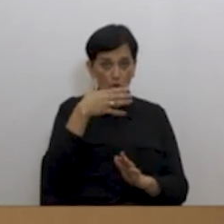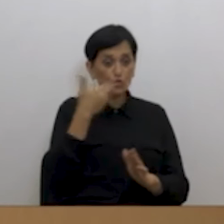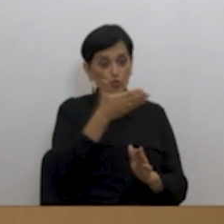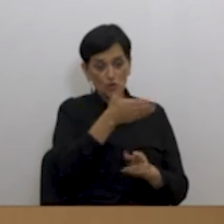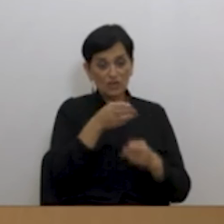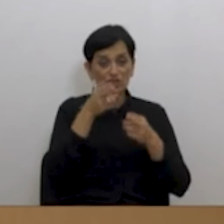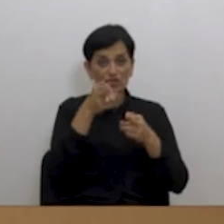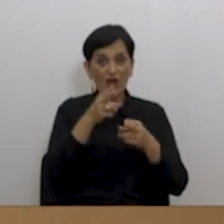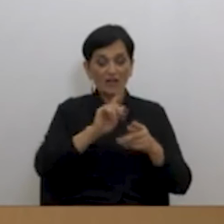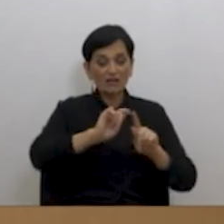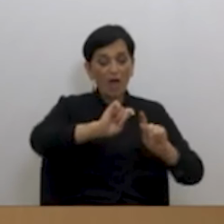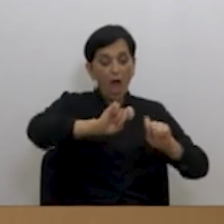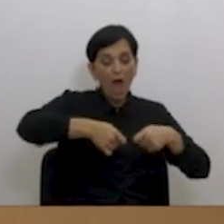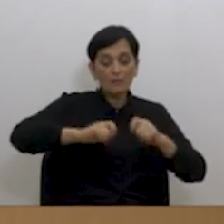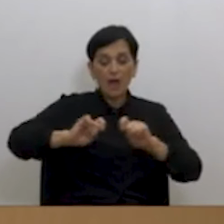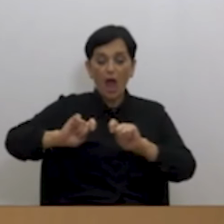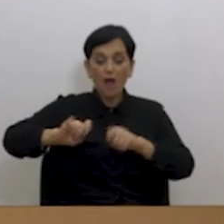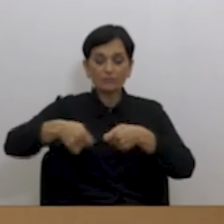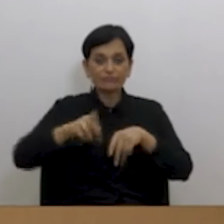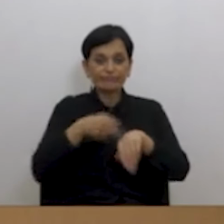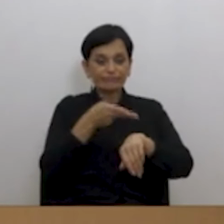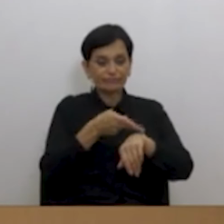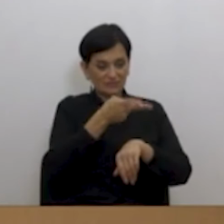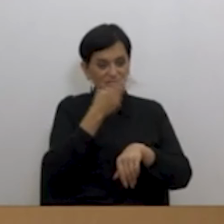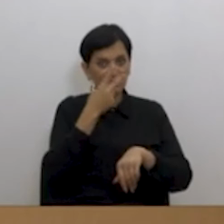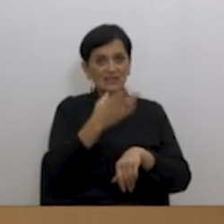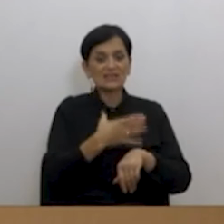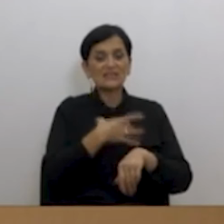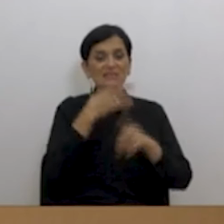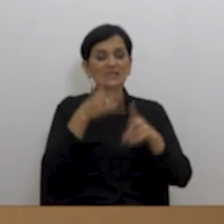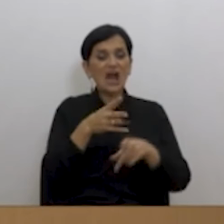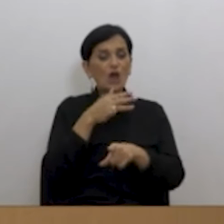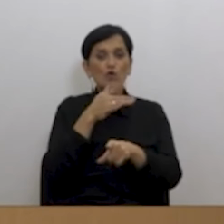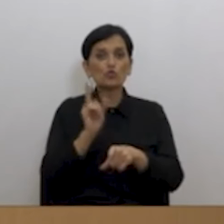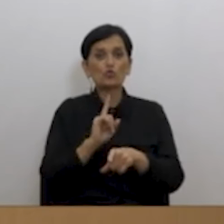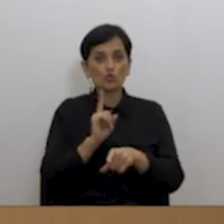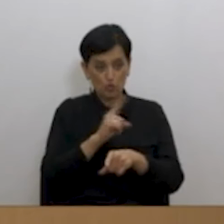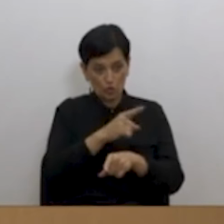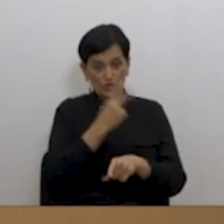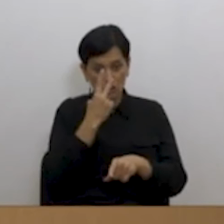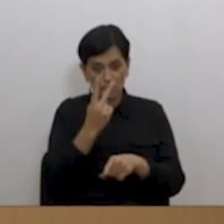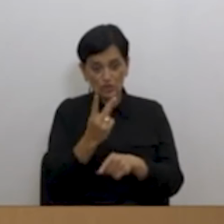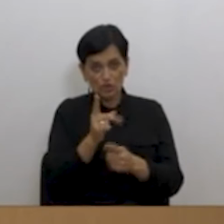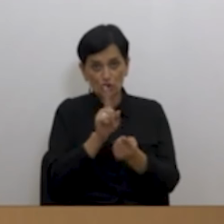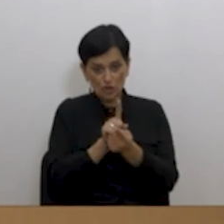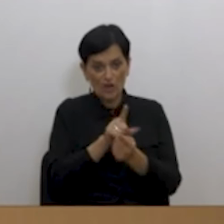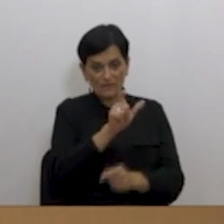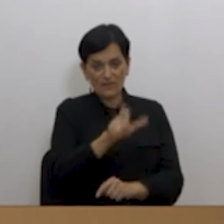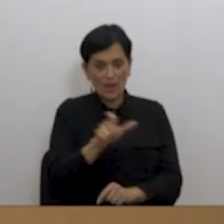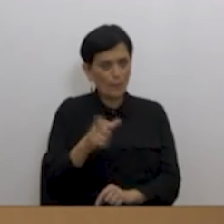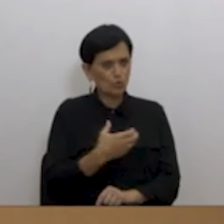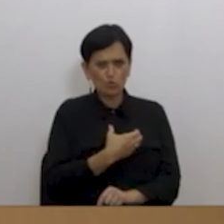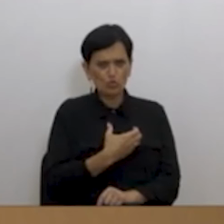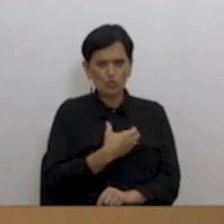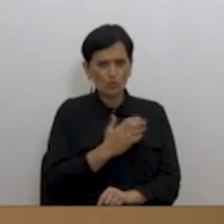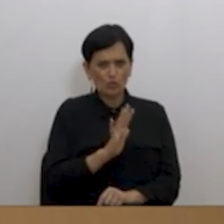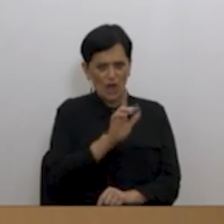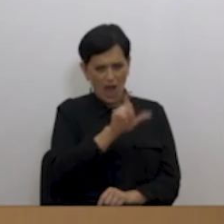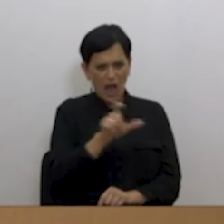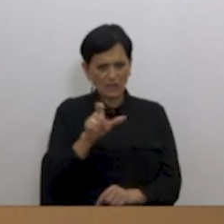ბახილებით კი არა, რაც გვაჩვენეთ ტრაგედიის დროს. ჩადით და შეხვდით ადამიანებს. ნუ გეშინიათ